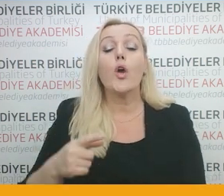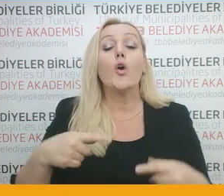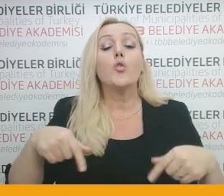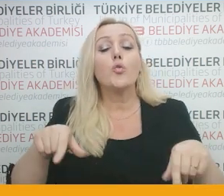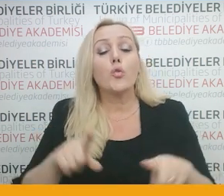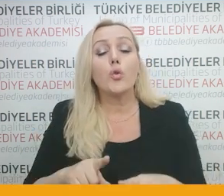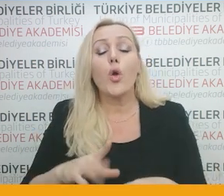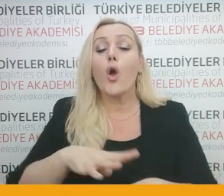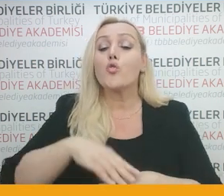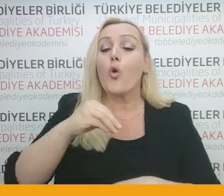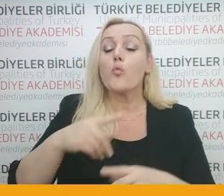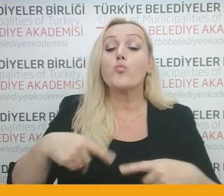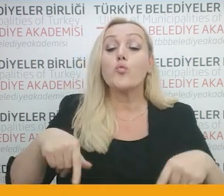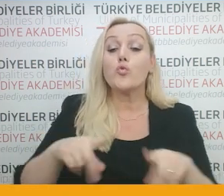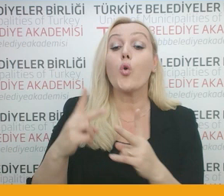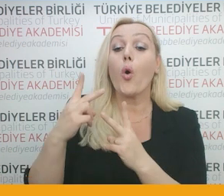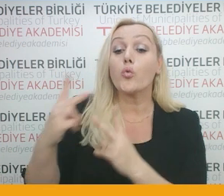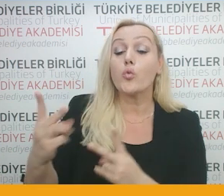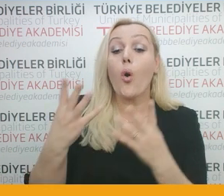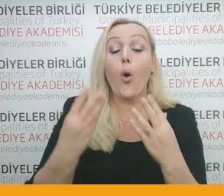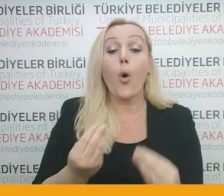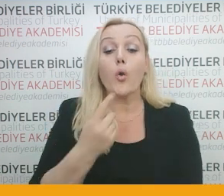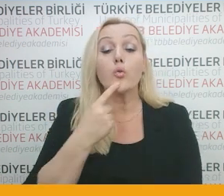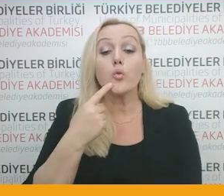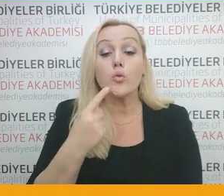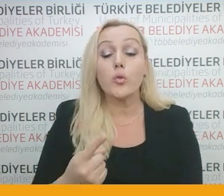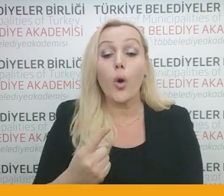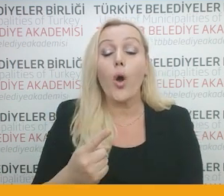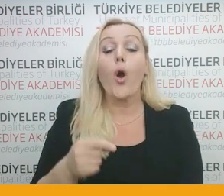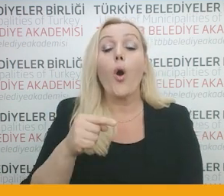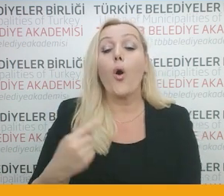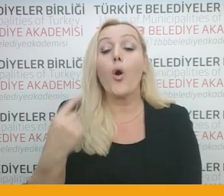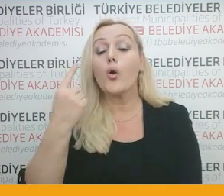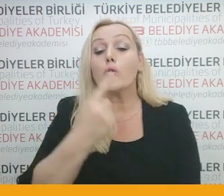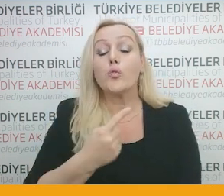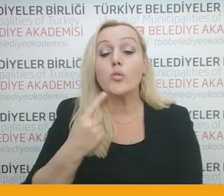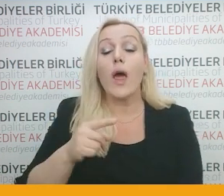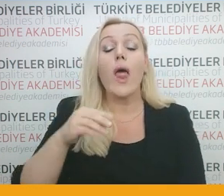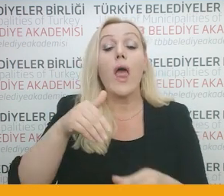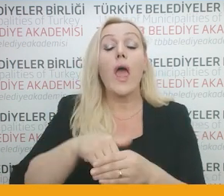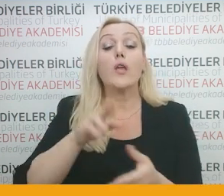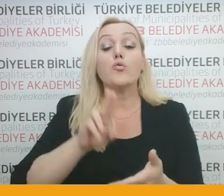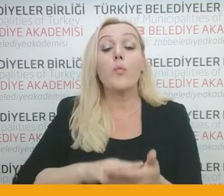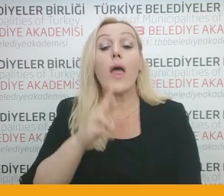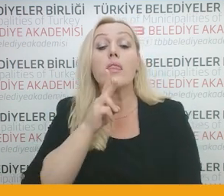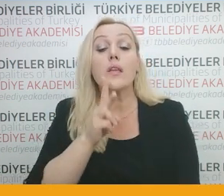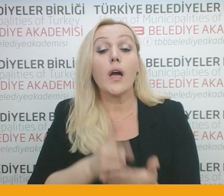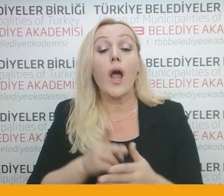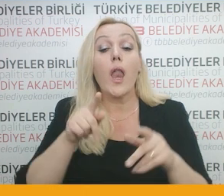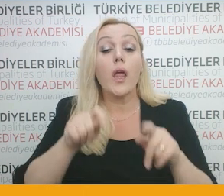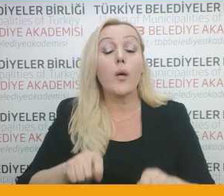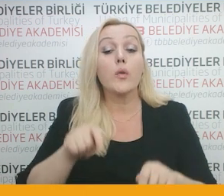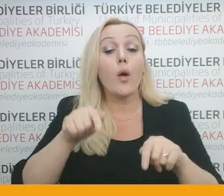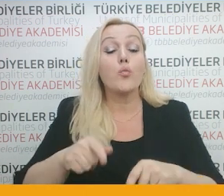komite veya komisyona ait olur şeklinde bir ifade var diyor. Dolayısıyla encümen kararı ile yapılan bu